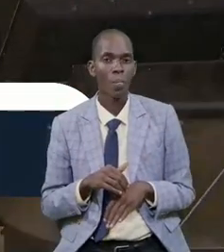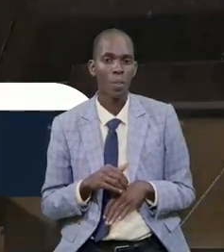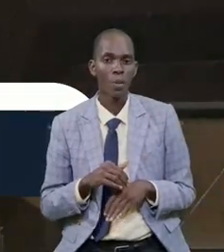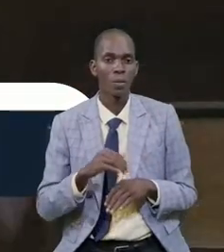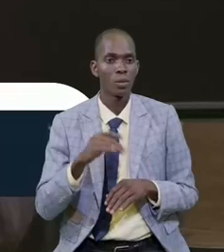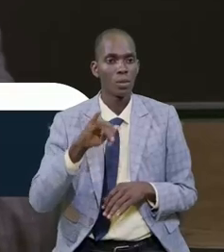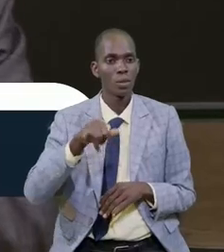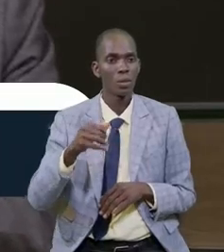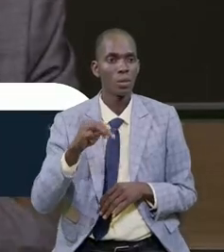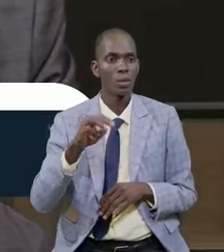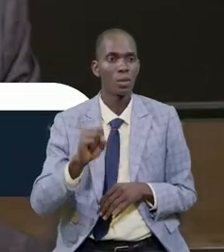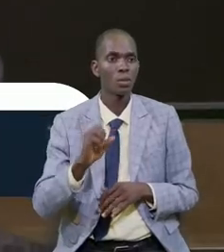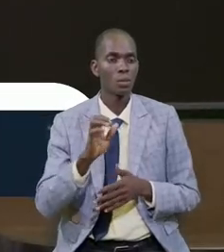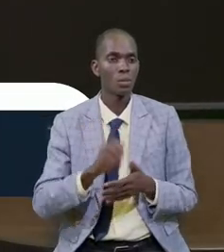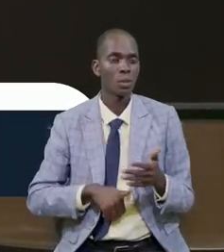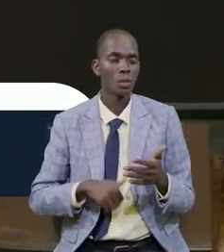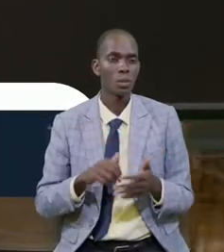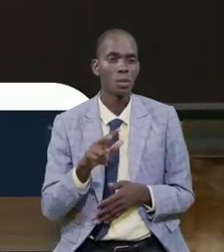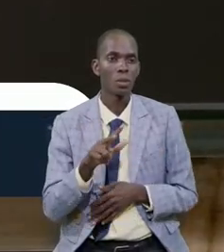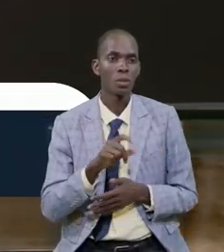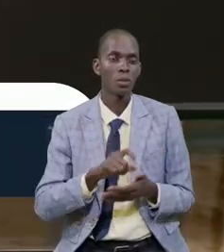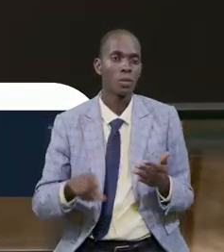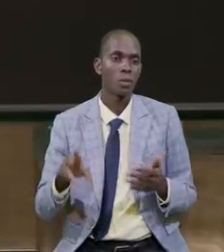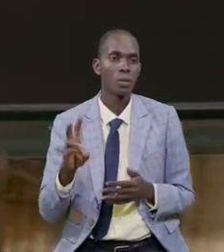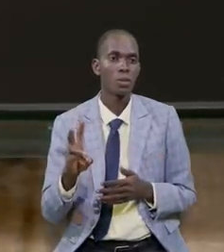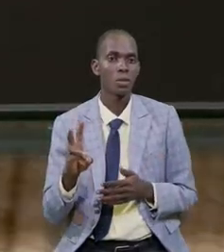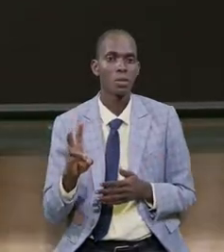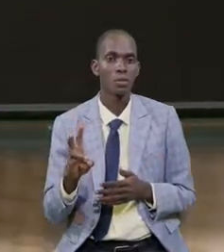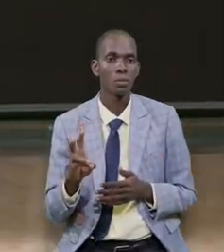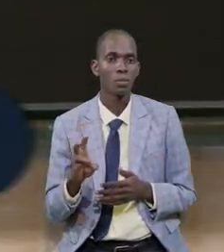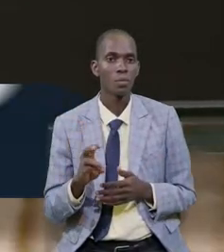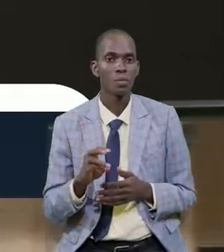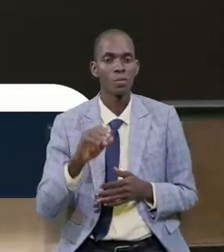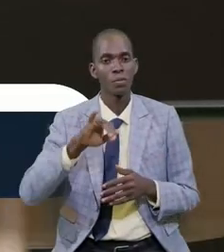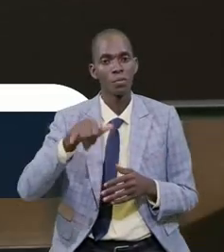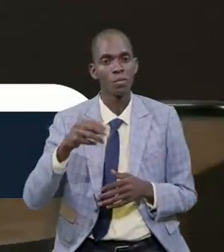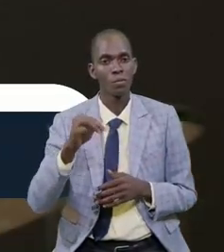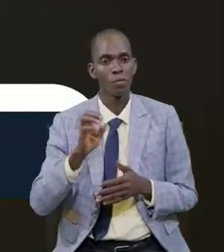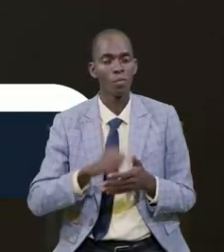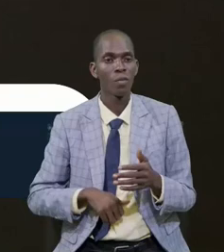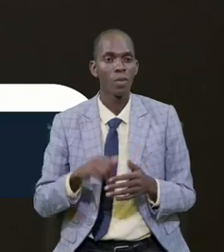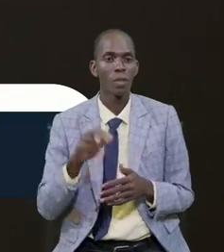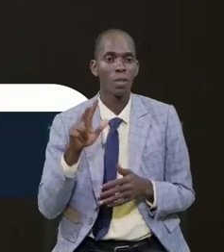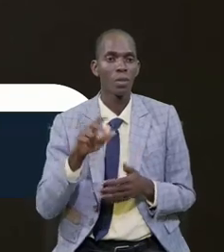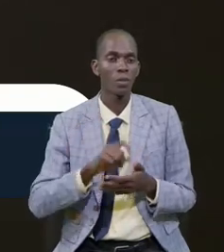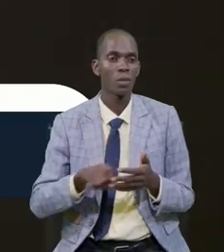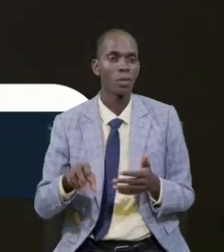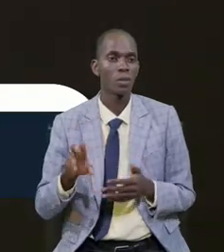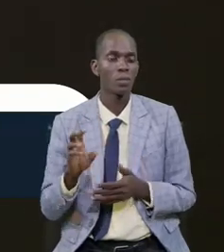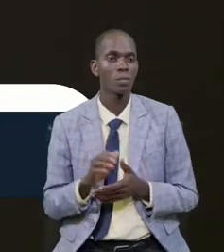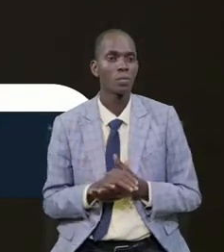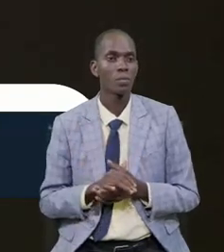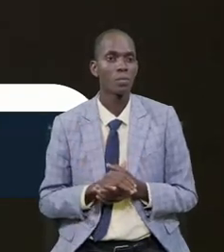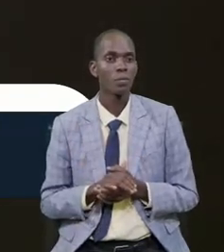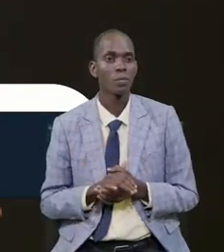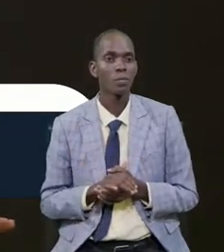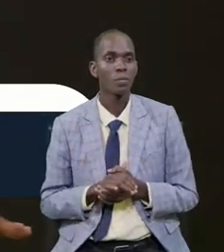à Jacques 3, verset 6. Jacques 3, verset 6.